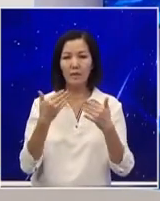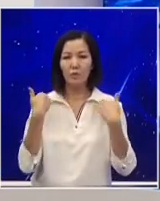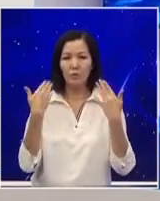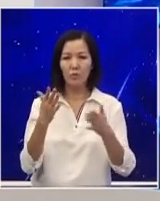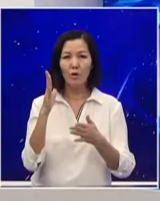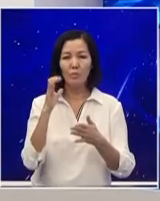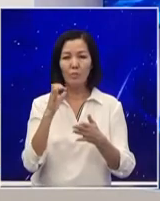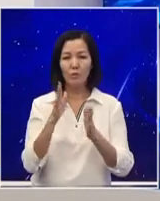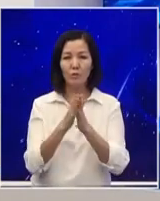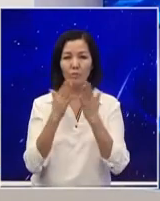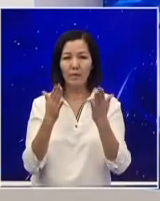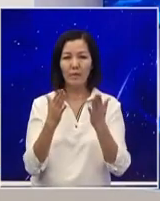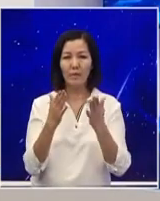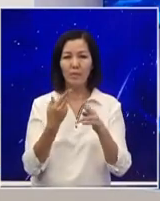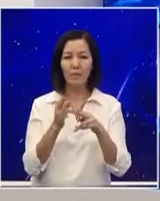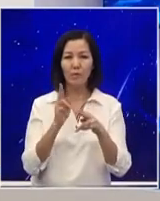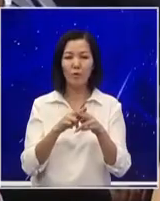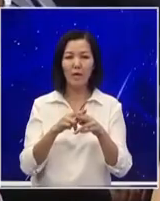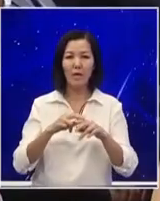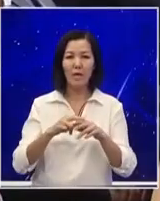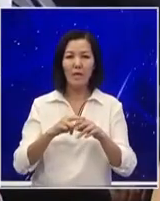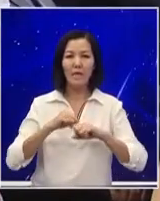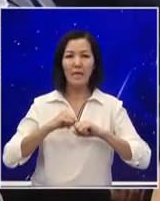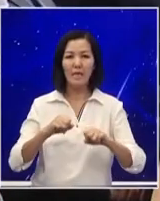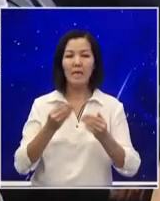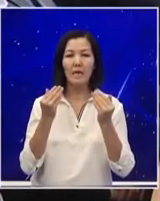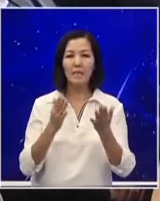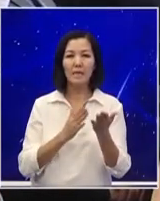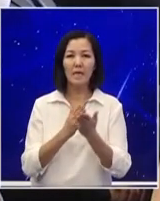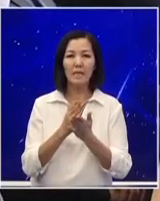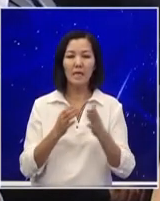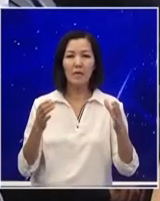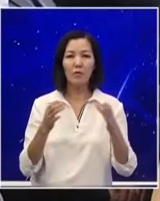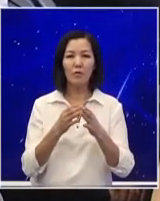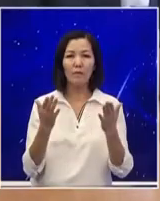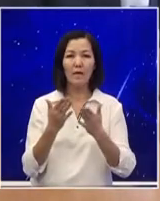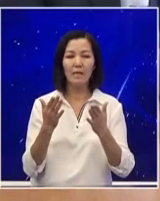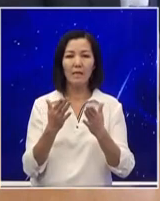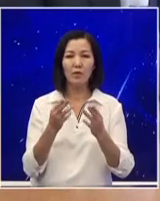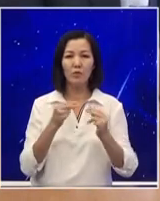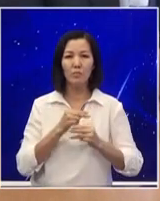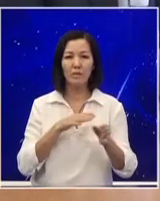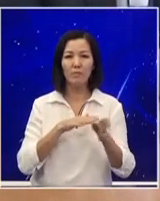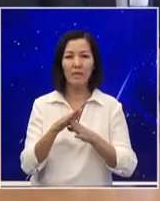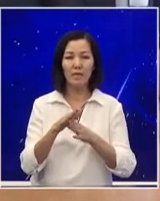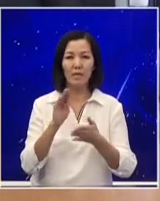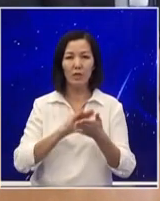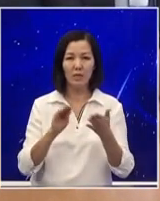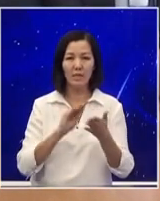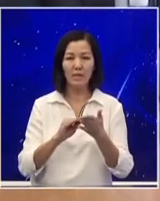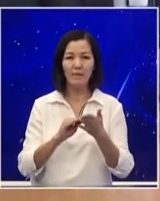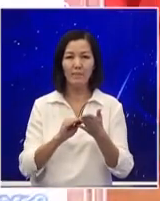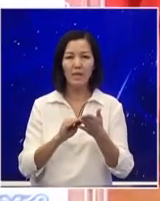отыр, 500 данамен басылған. Мұнда майдангерлердің ерлігі, қазіргі ардагерлер ұйымының қандай дәрежеде жұмыс істеп жатқандығы